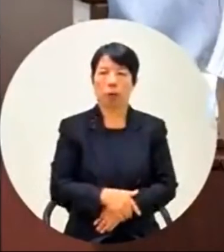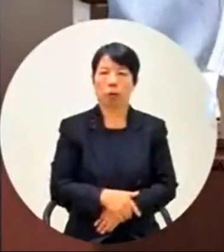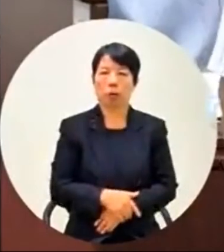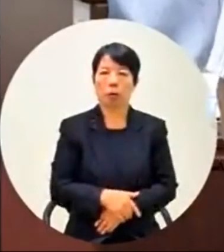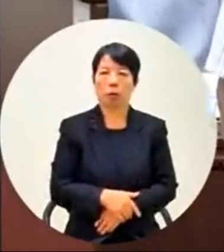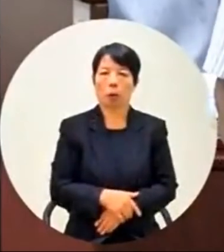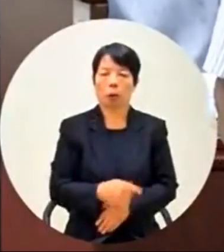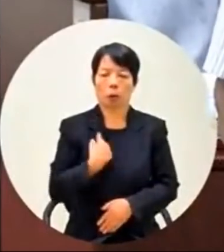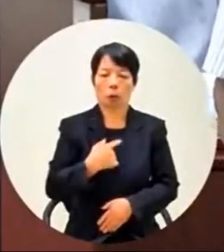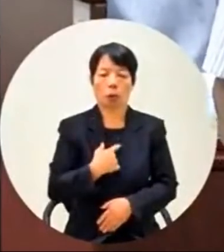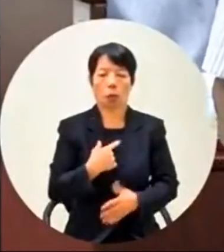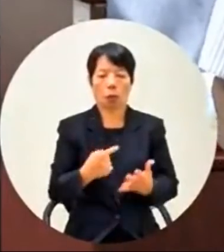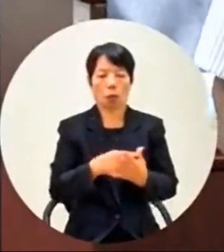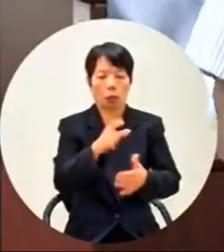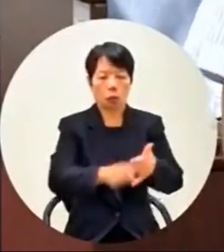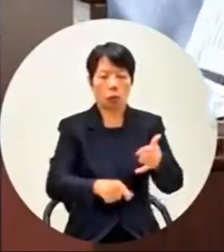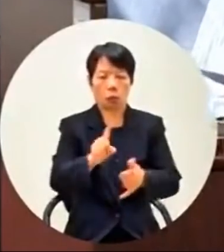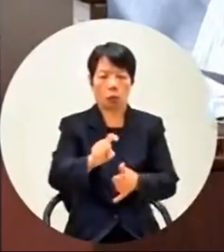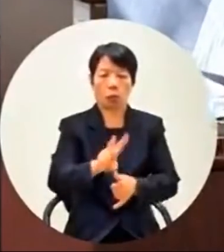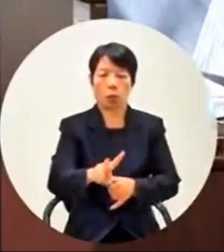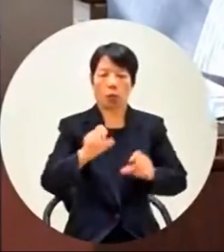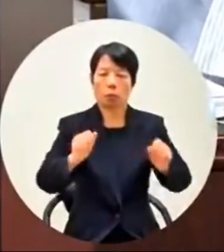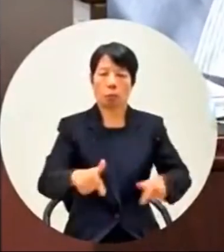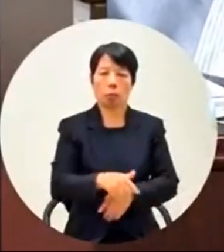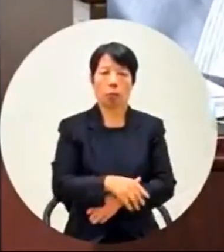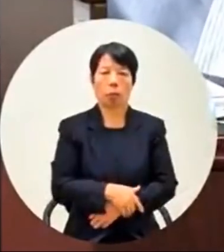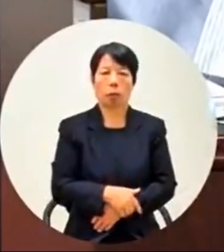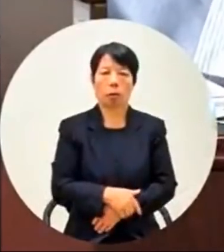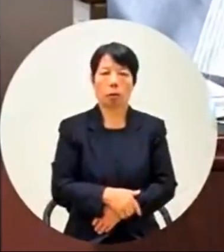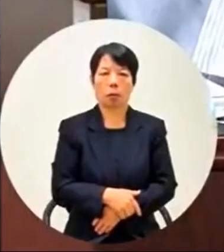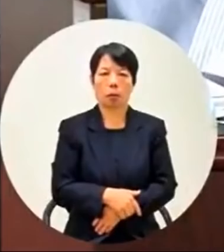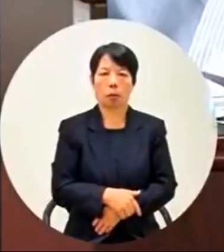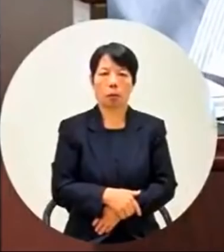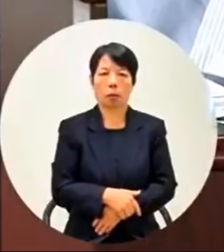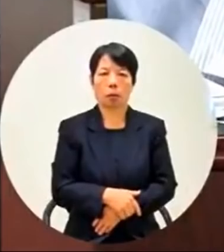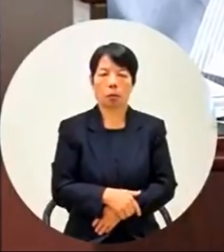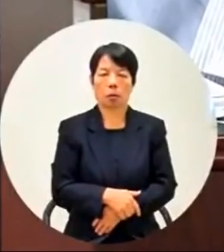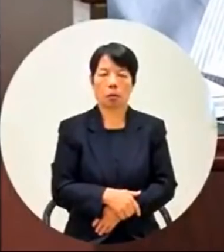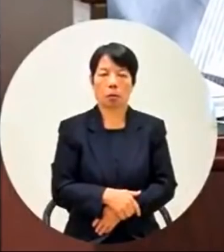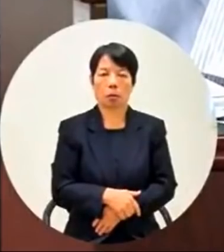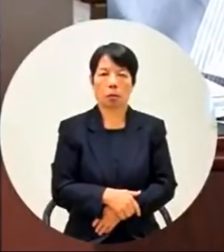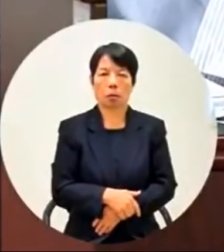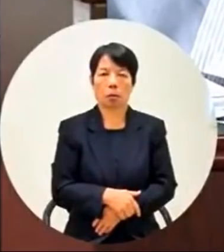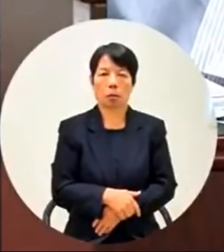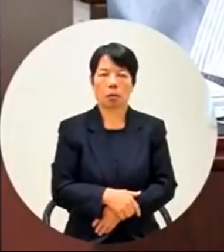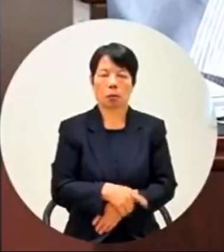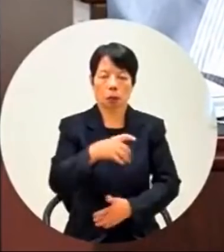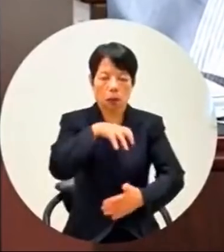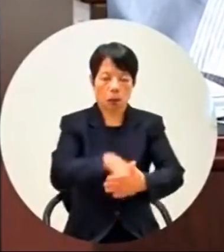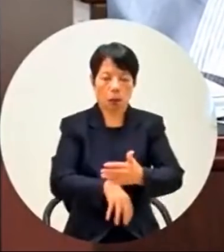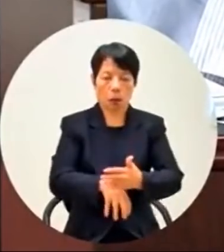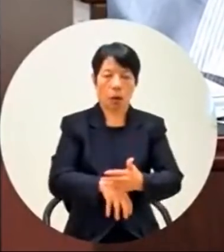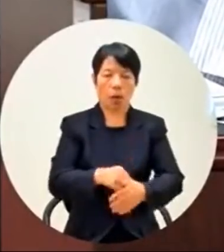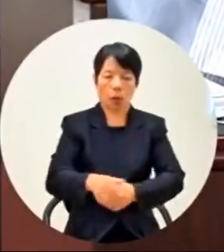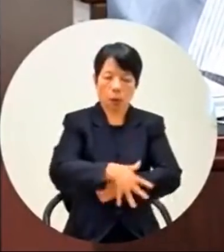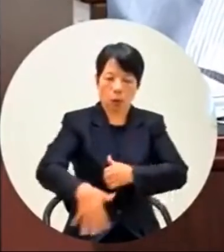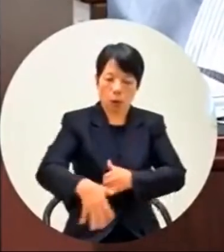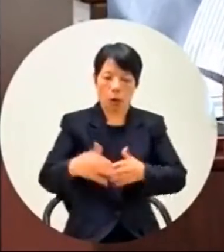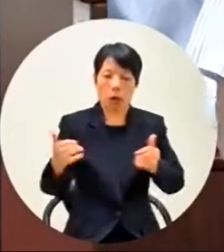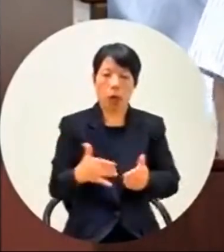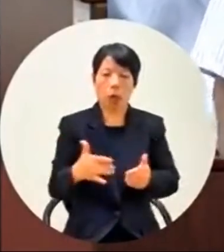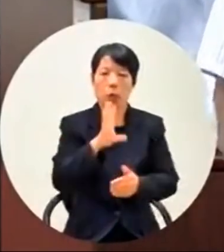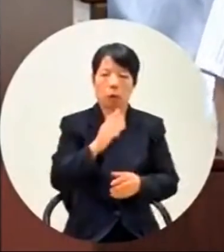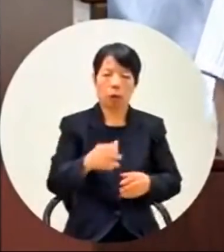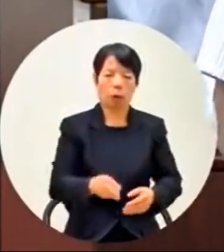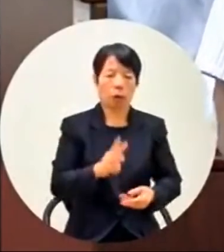到我的手上不是十二件啊。 局长， 真的啦。 你们内部有问题，难道是我们田寮的乡